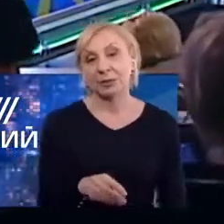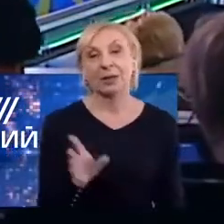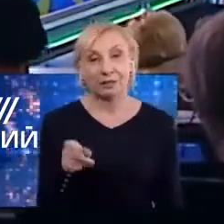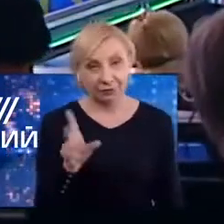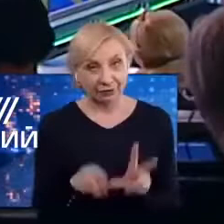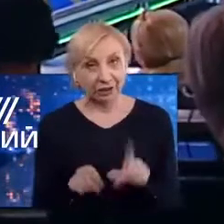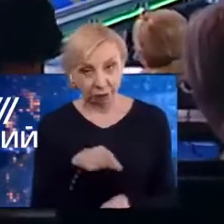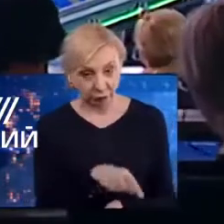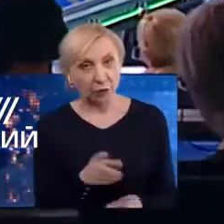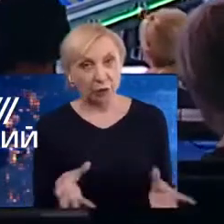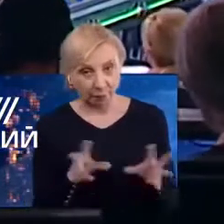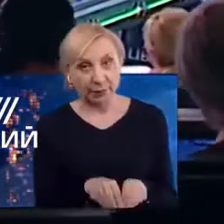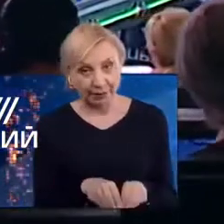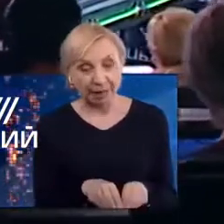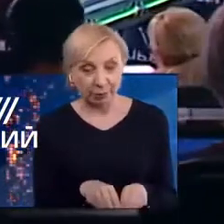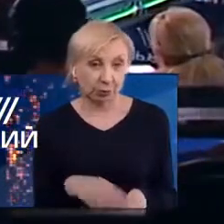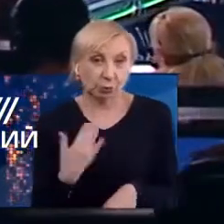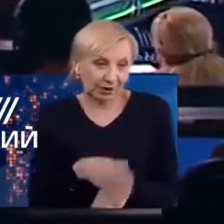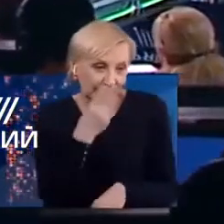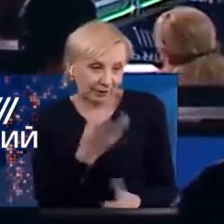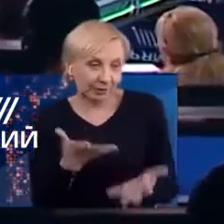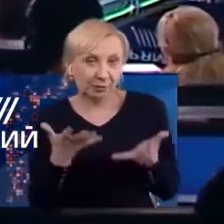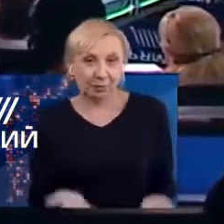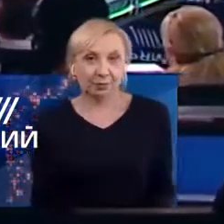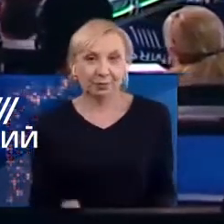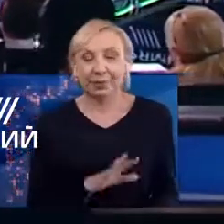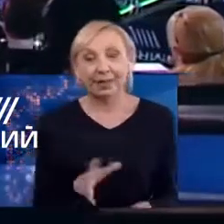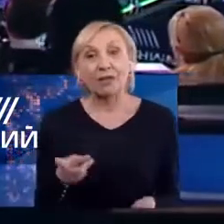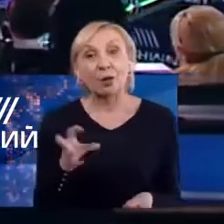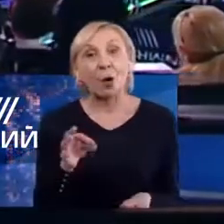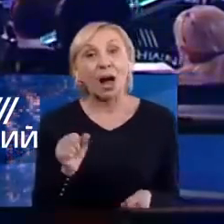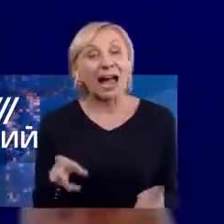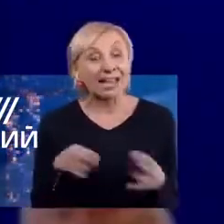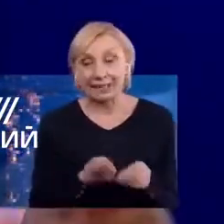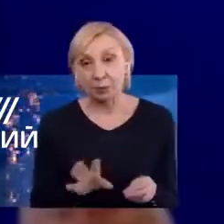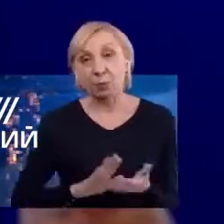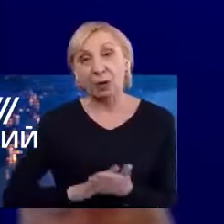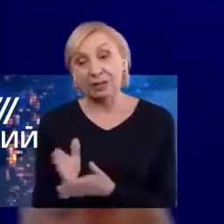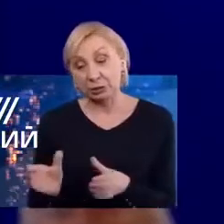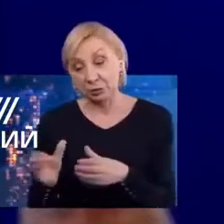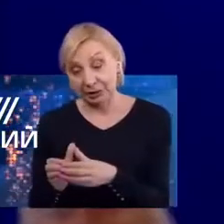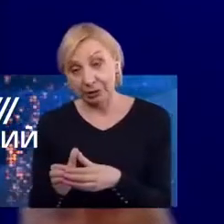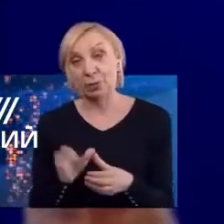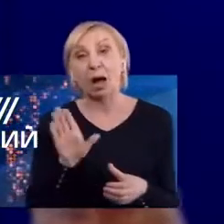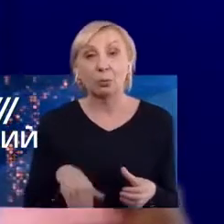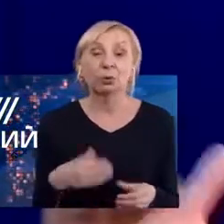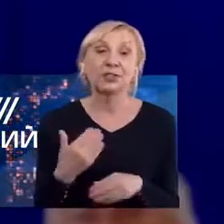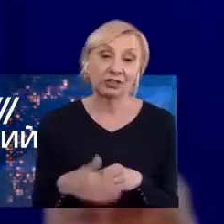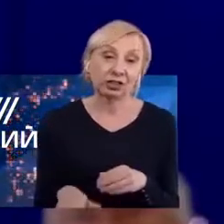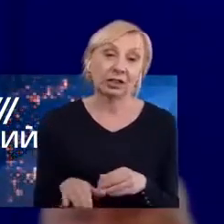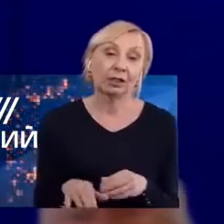вони об'єднаються в коаліцію? Ну, вже видно, що не в коаліцію, а спочатку в політичну силу, а потім вже